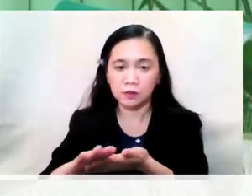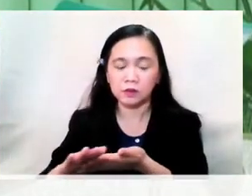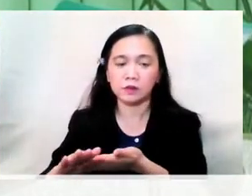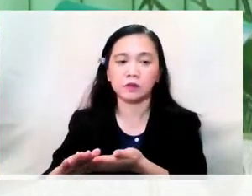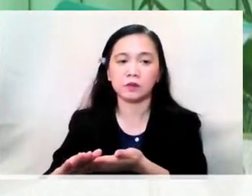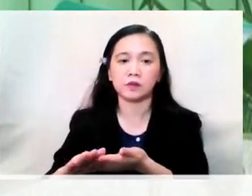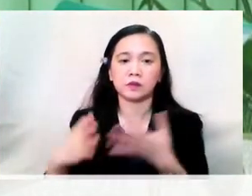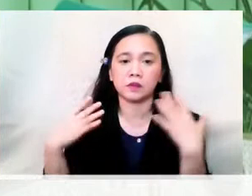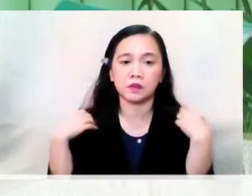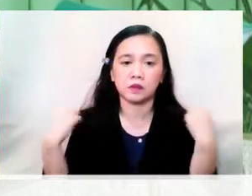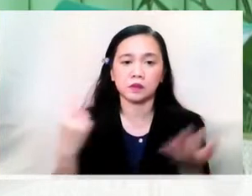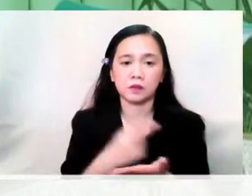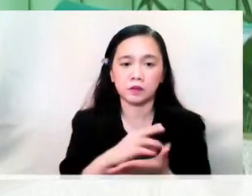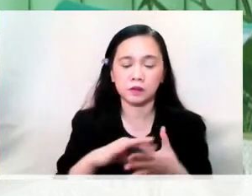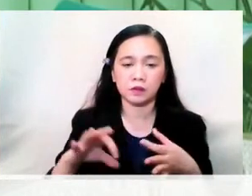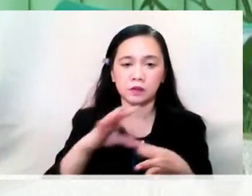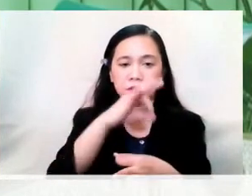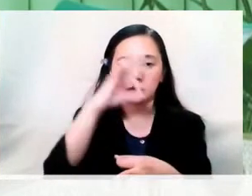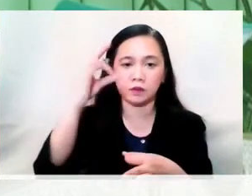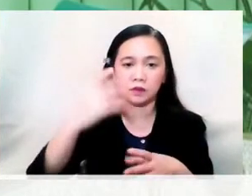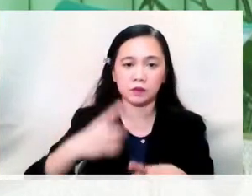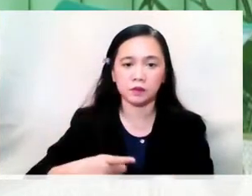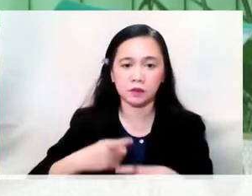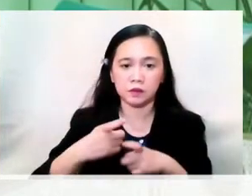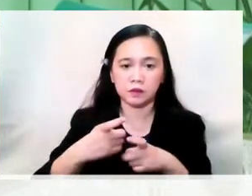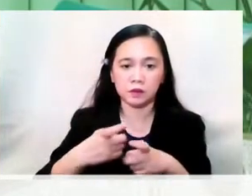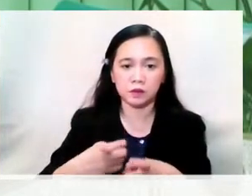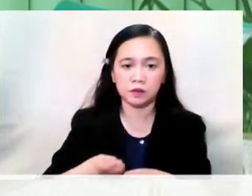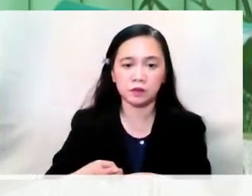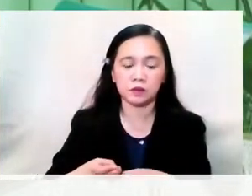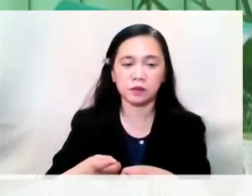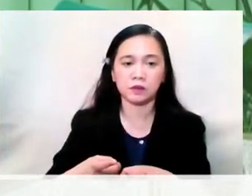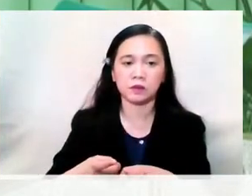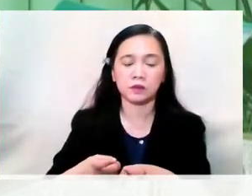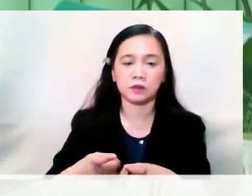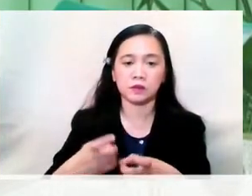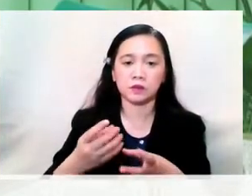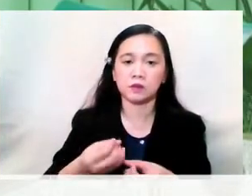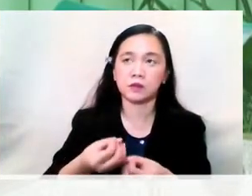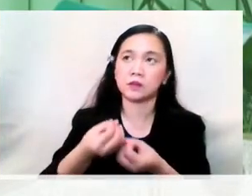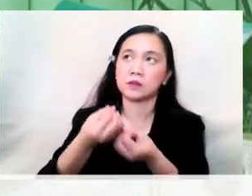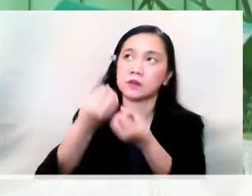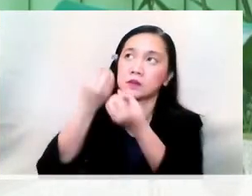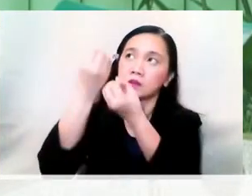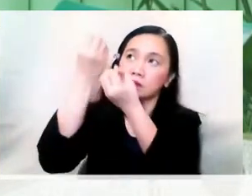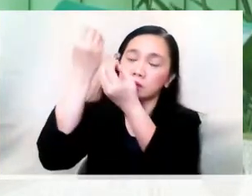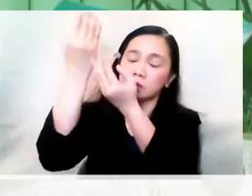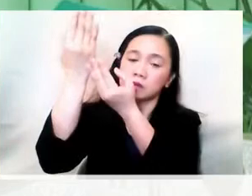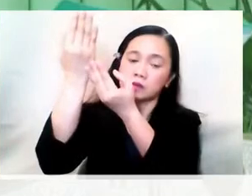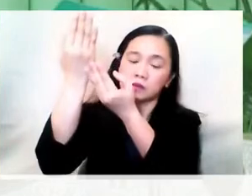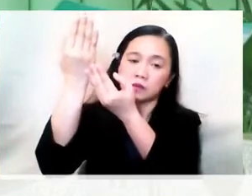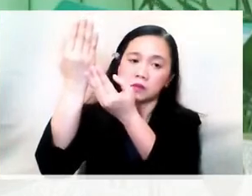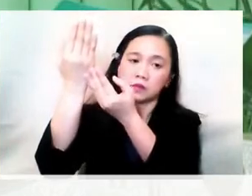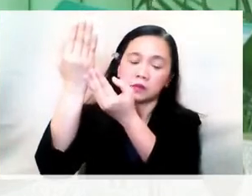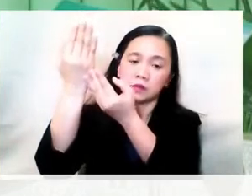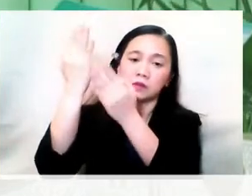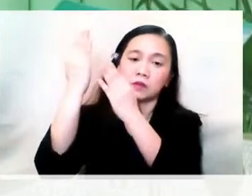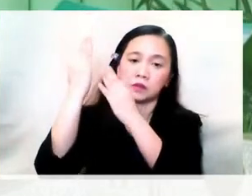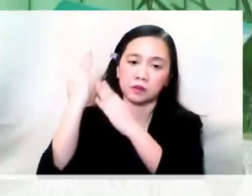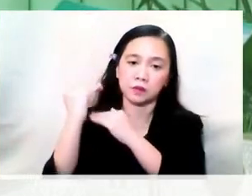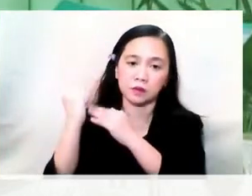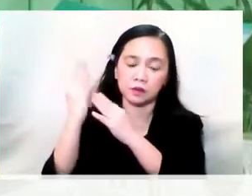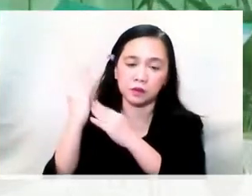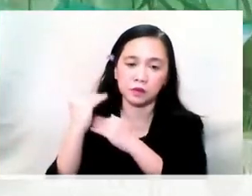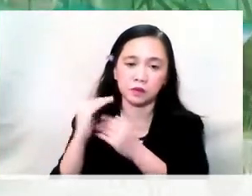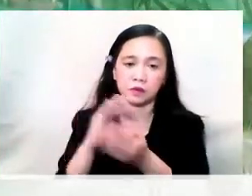Espiritu ang mga kaloob na ito na aming inilalaan sa iyo. Ito nawa ay maging katawan